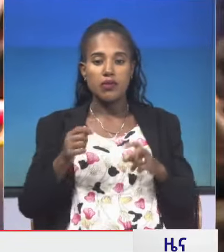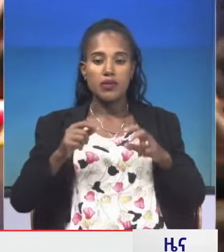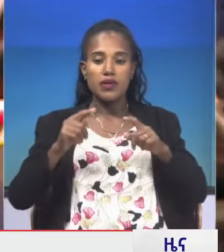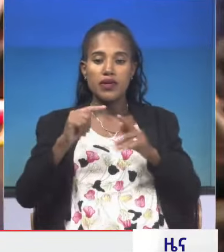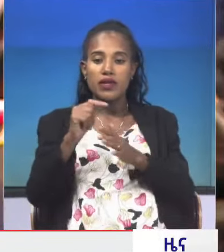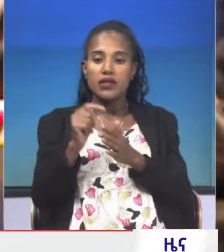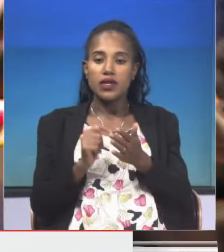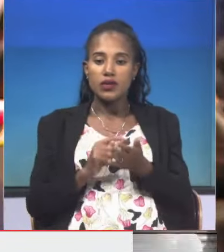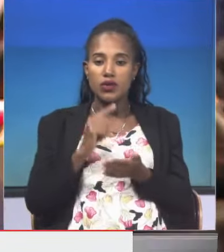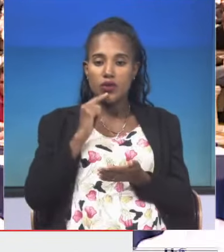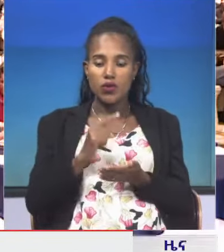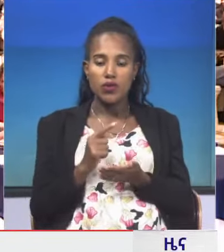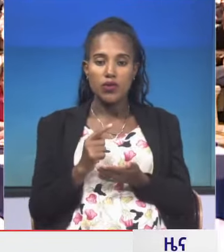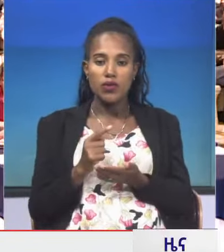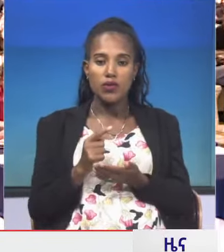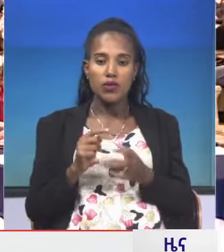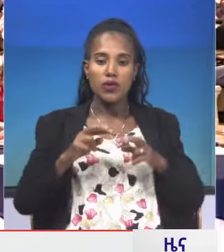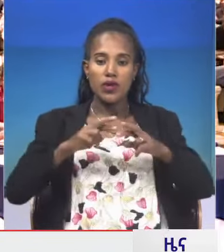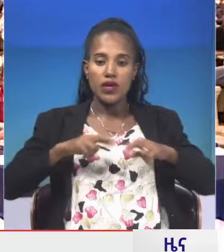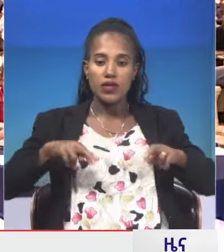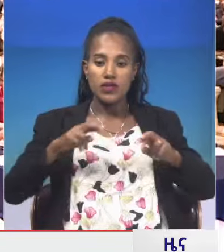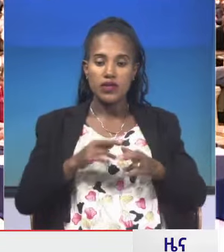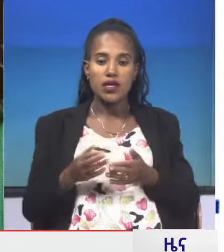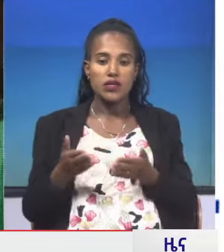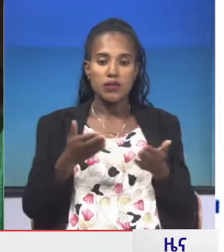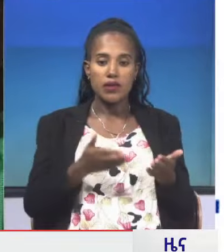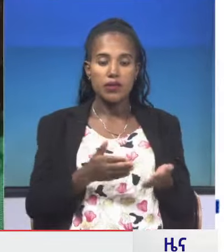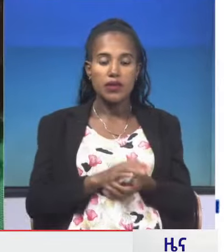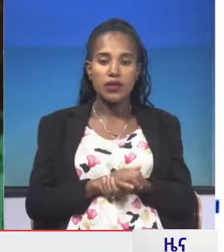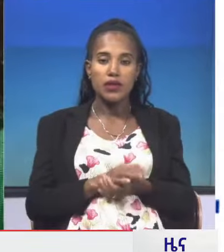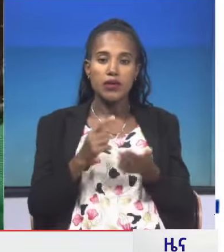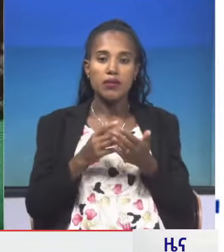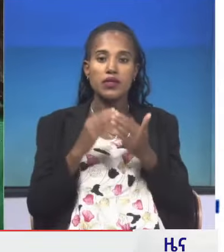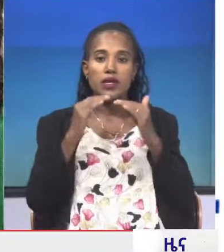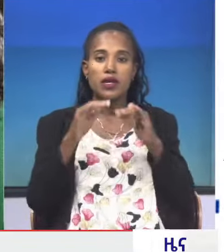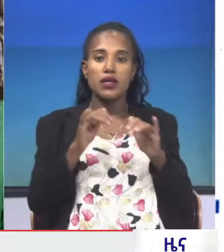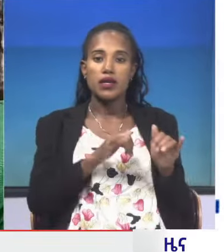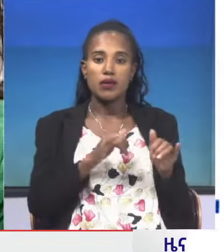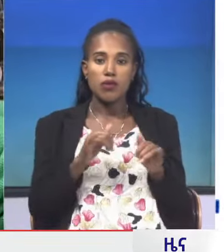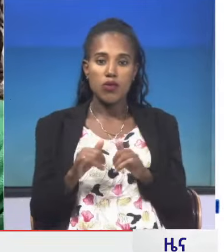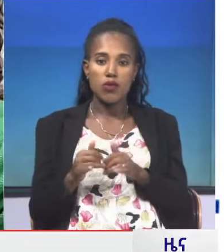ነው የሪሰርች ጽሁፍ ያስቀመጠበት። በዛ ልክ ደግሞ